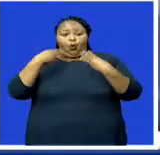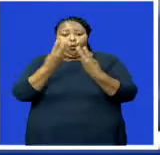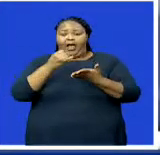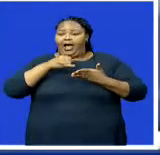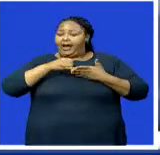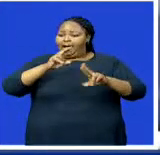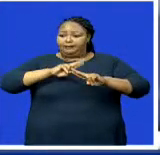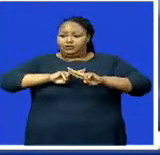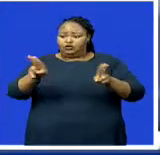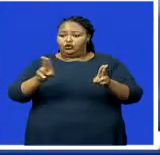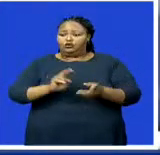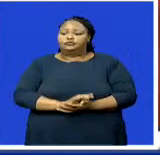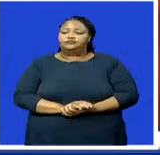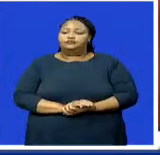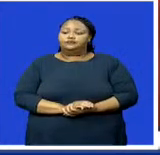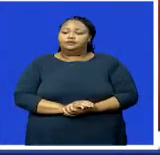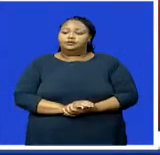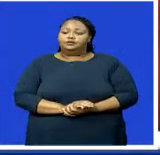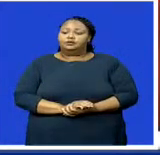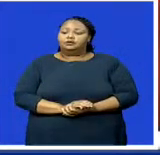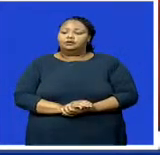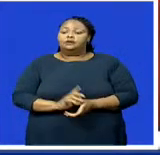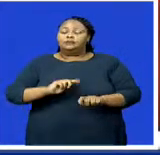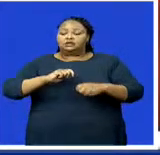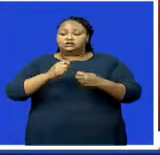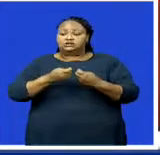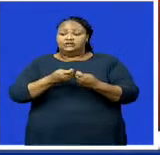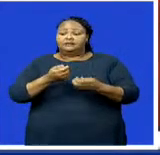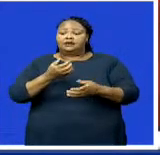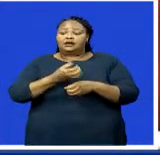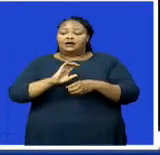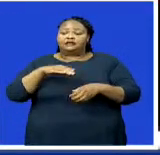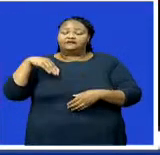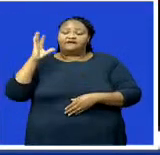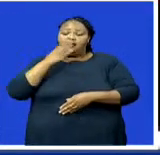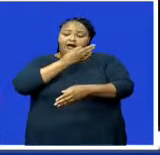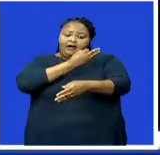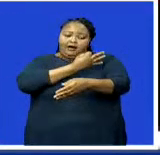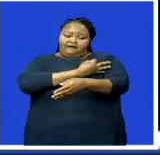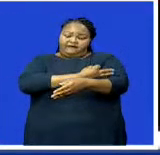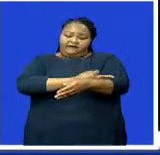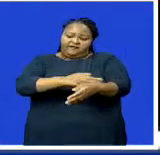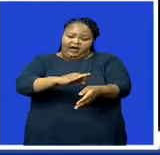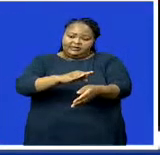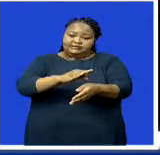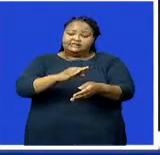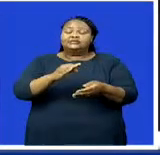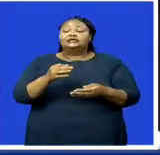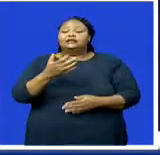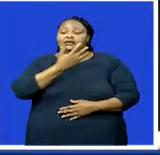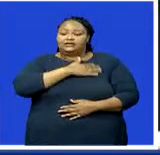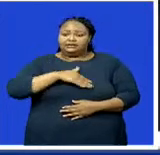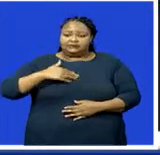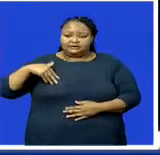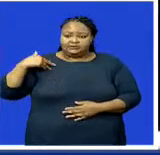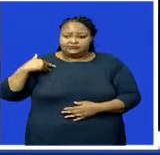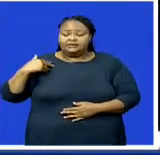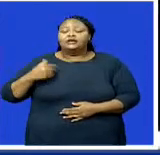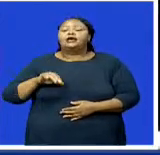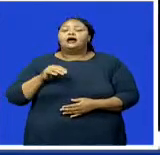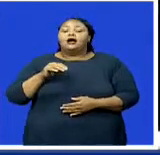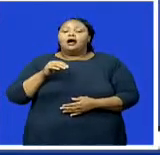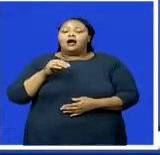iParis Saint-Germain yaseFrance, iBayern Munich yaseven laseGermany kanye neAjax yaseNetherlands akekho ke wonake